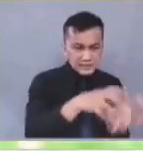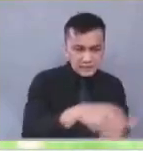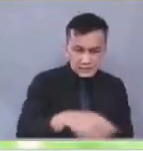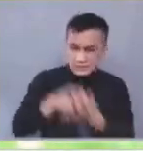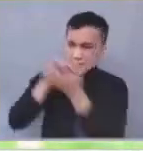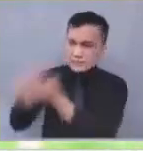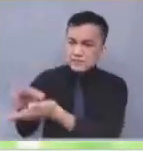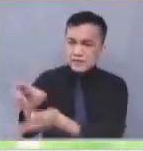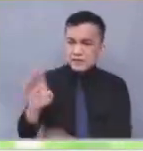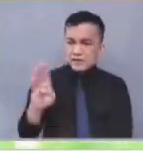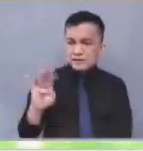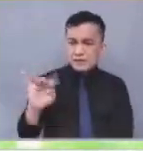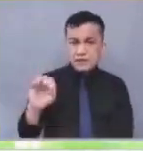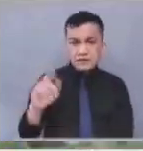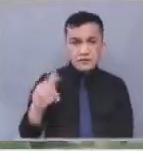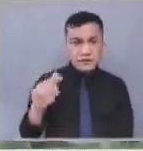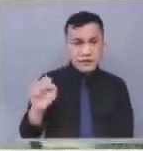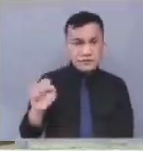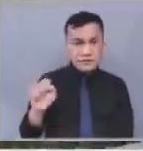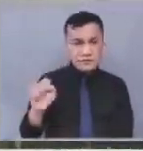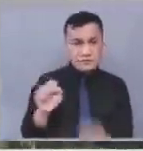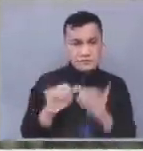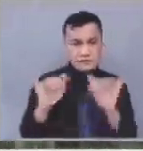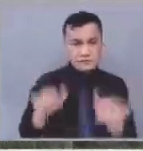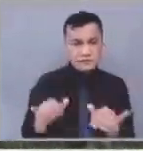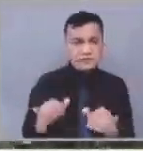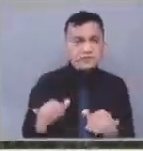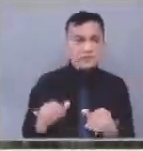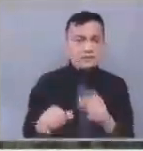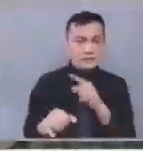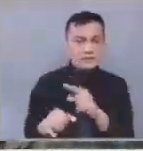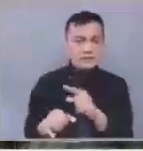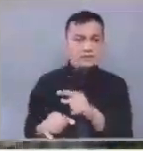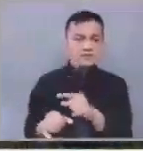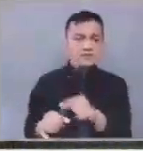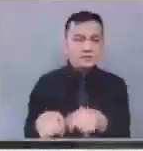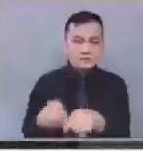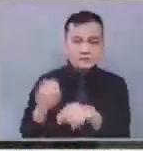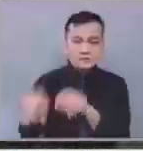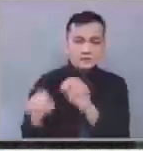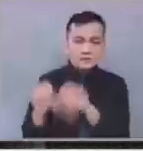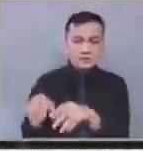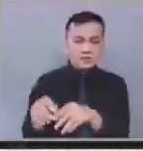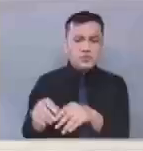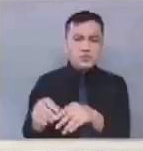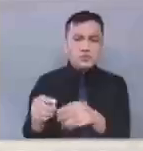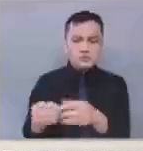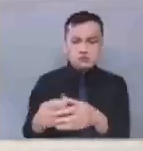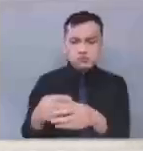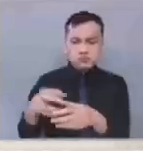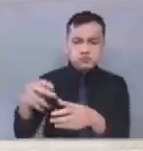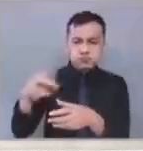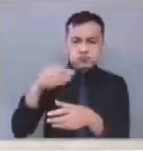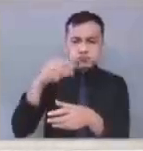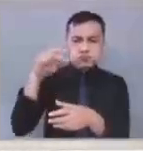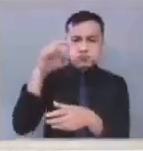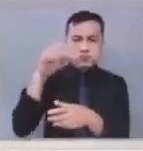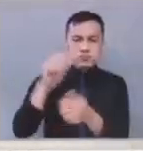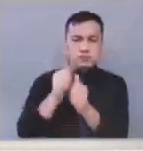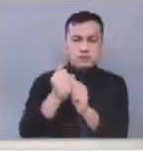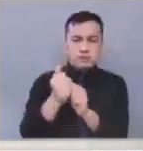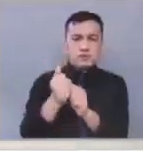system. Inihuhulog doon, pagkatapos magkakaroon na ng fermentation, alam na ninyo yung biogas, so magpuproduce yan